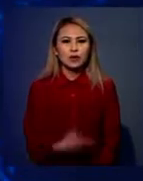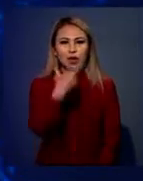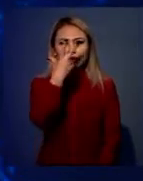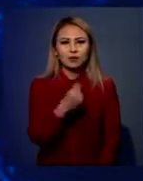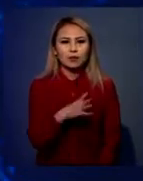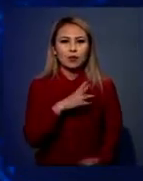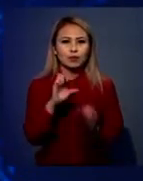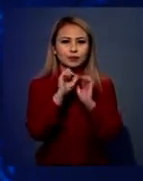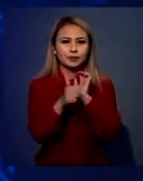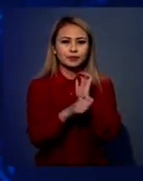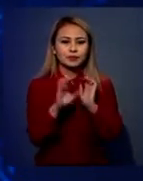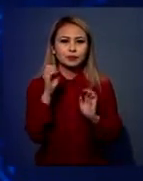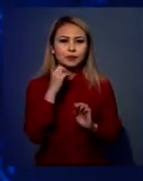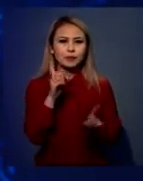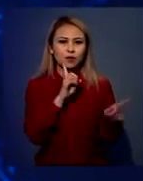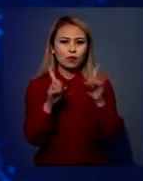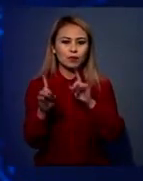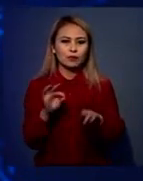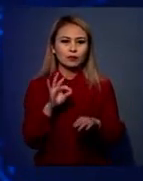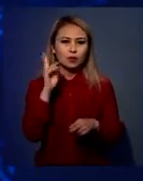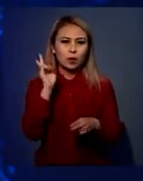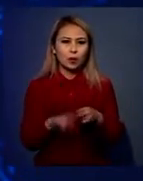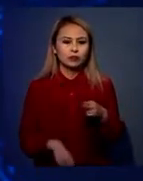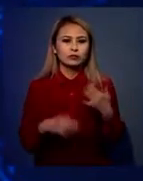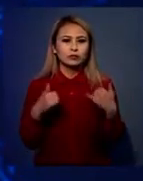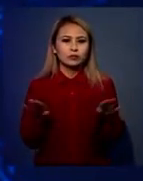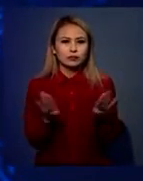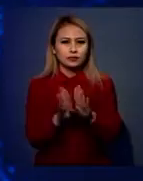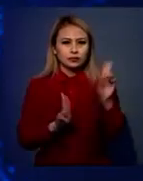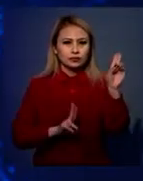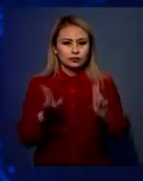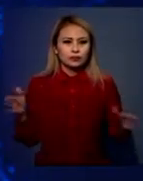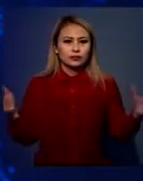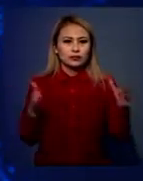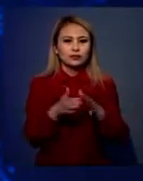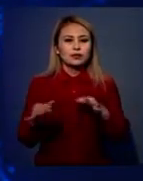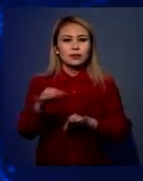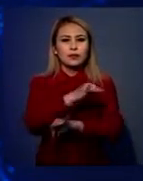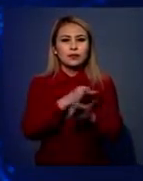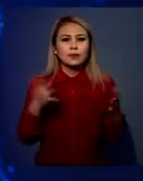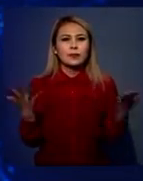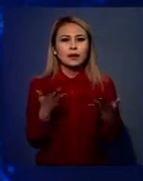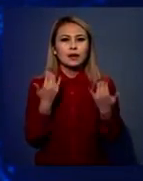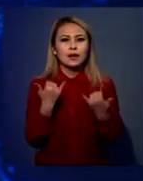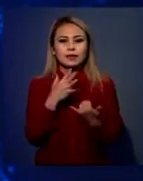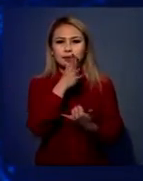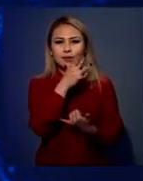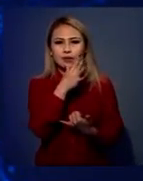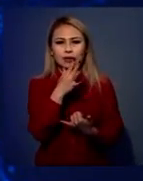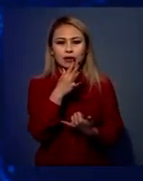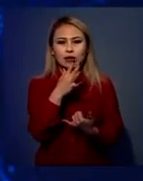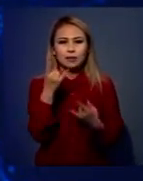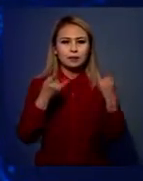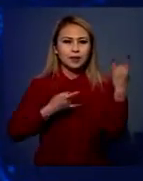3 күнге жалғасқан 16-шы Еуразиялық медиа форум аяқталды. Дәстүрге айналған жиынның бұл жолғы талқысына қандай тақырыптар түсті? Қазіргі